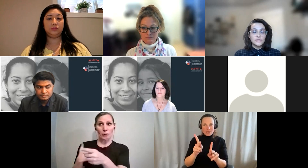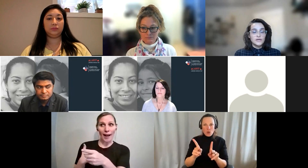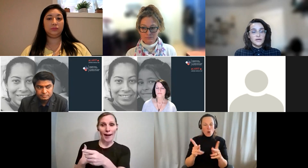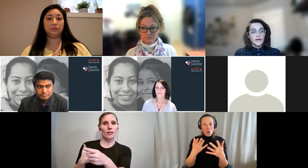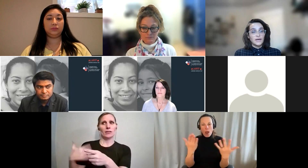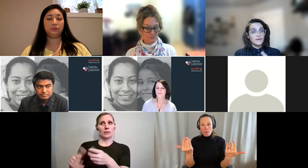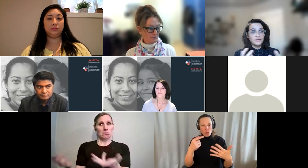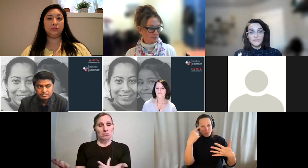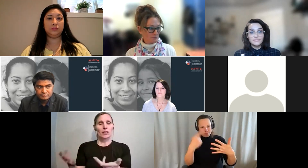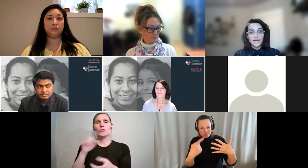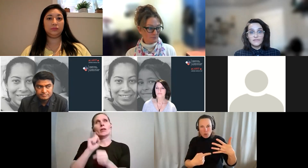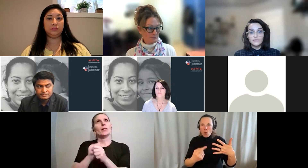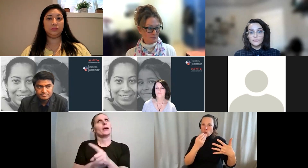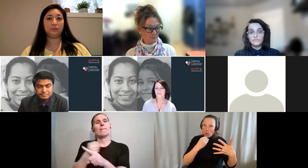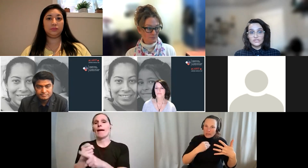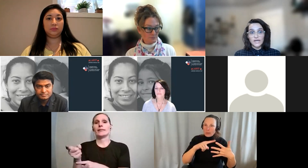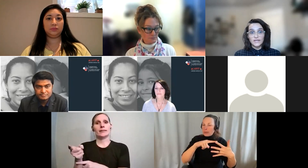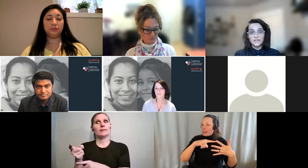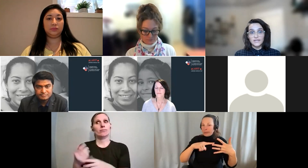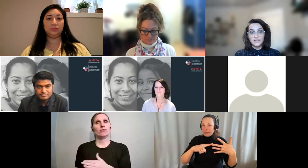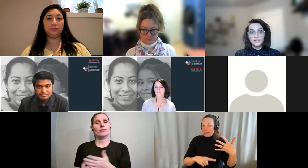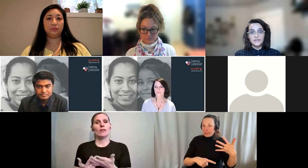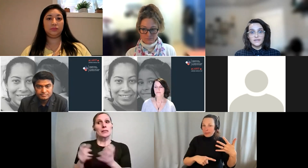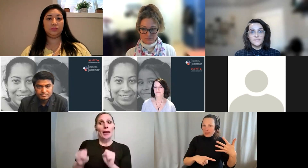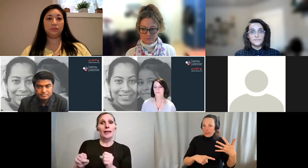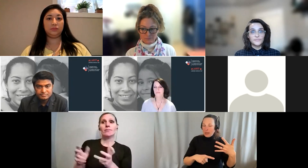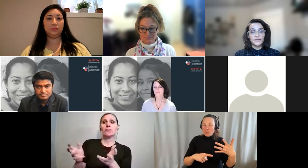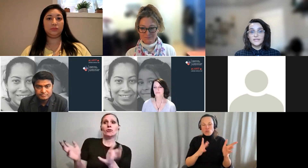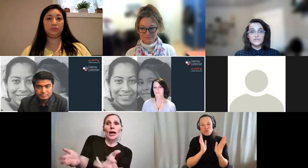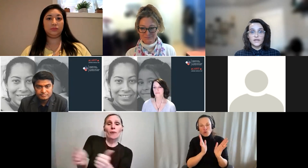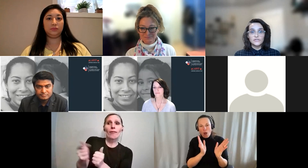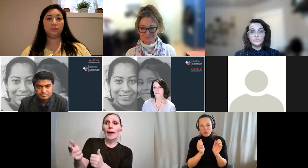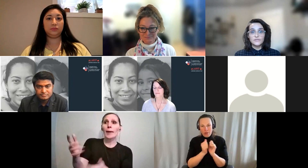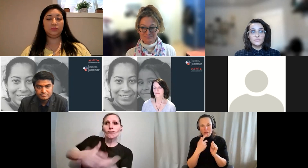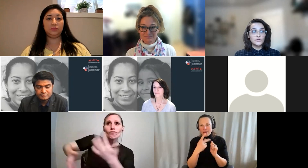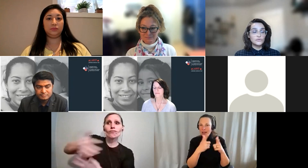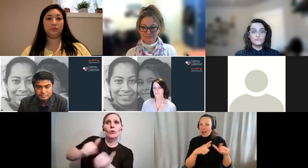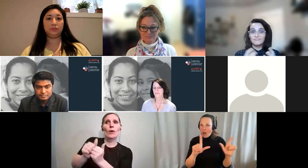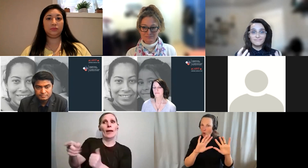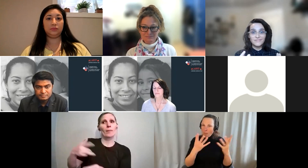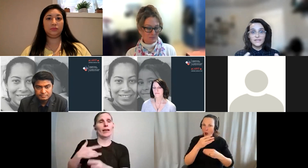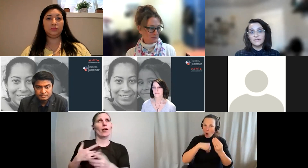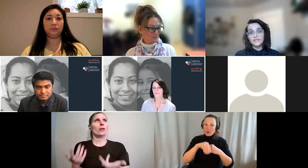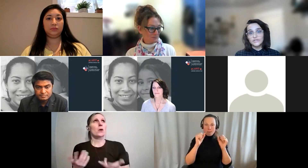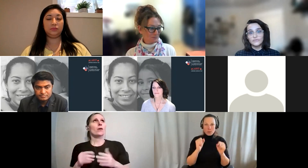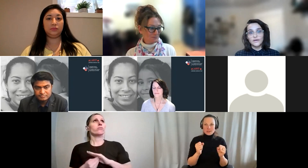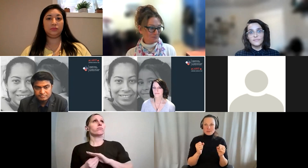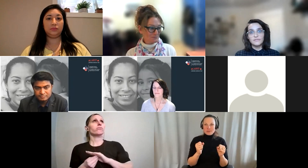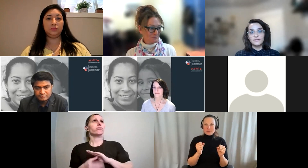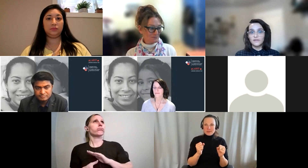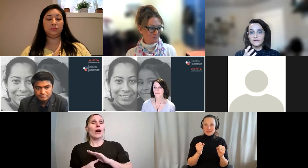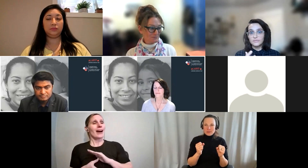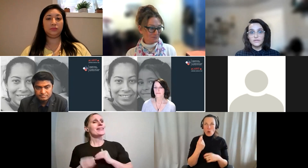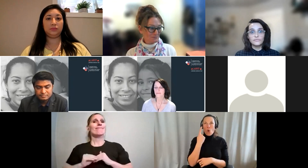la nourriture, et d'avoir un petit peu d'une discussion, une interaction avec quelqu'un avec qui ils